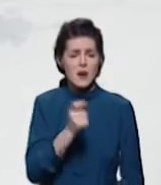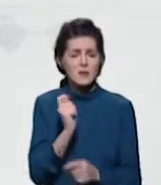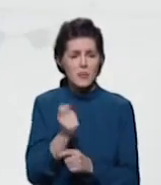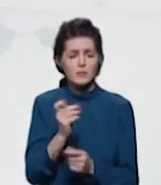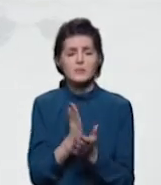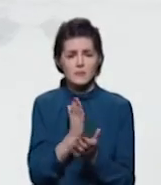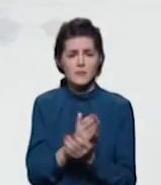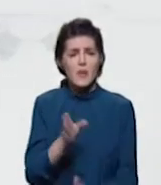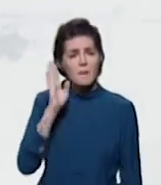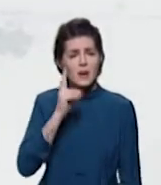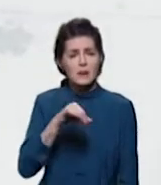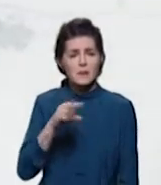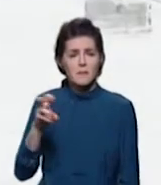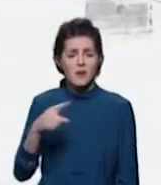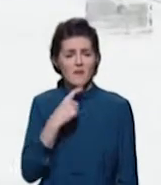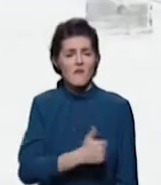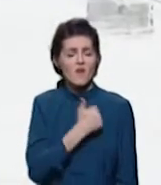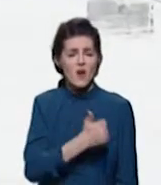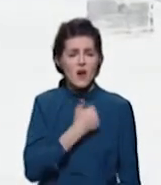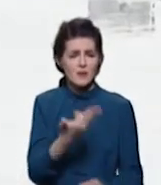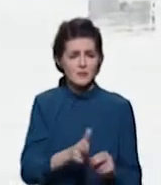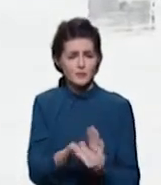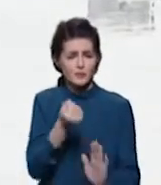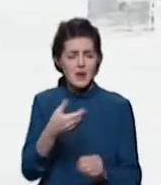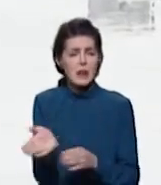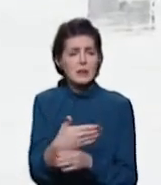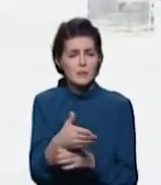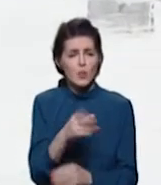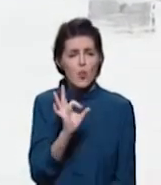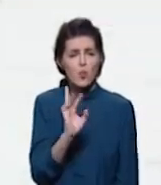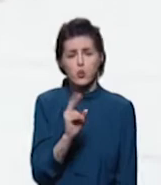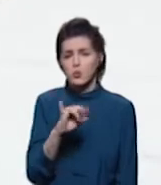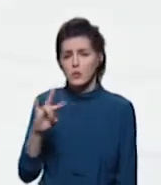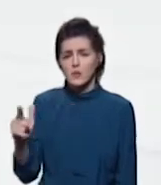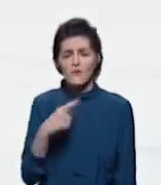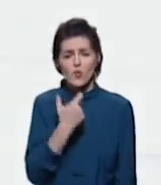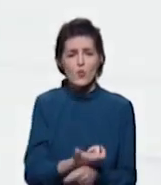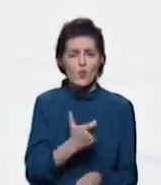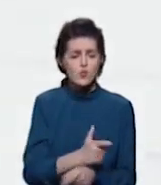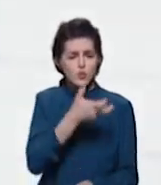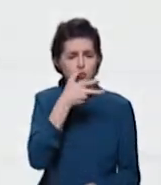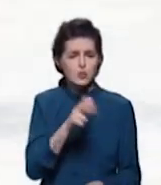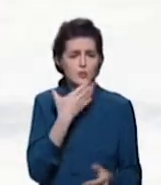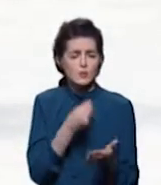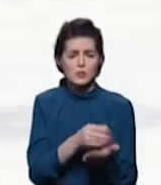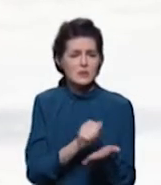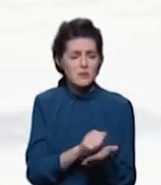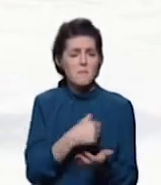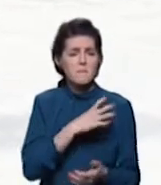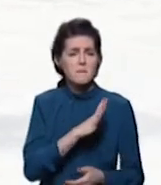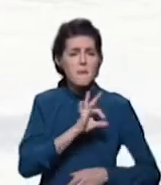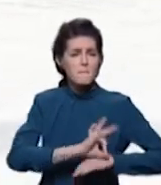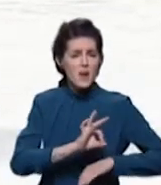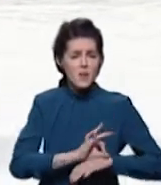Пан Дмитро хвалиться тільки впійманим окунем. Каже, дуже скучив за улюбленим хобі. Тому що я був болів, нічого